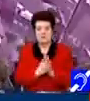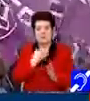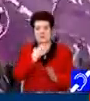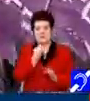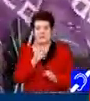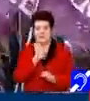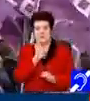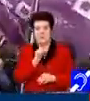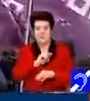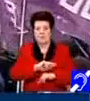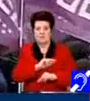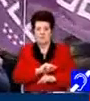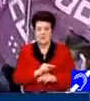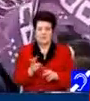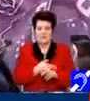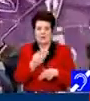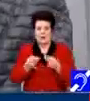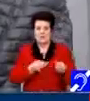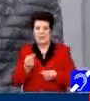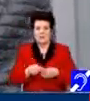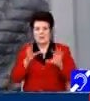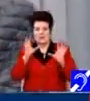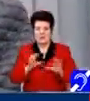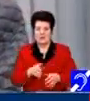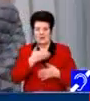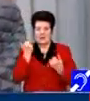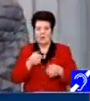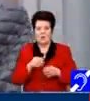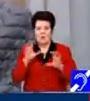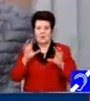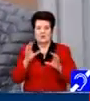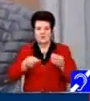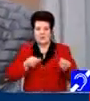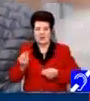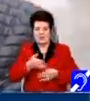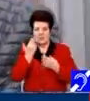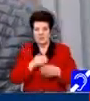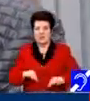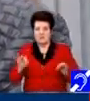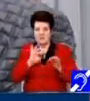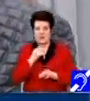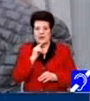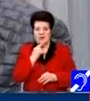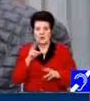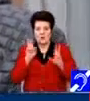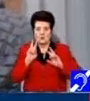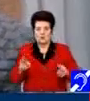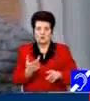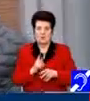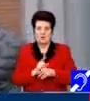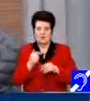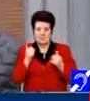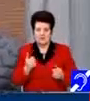a femeilor care muncesc în case fără contracte legale. Nu au contracte, nu au nimic, așa e greu. Așa că foarte bine